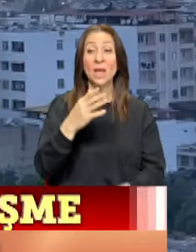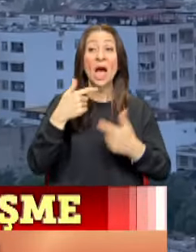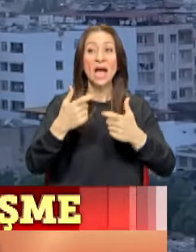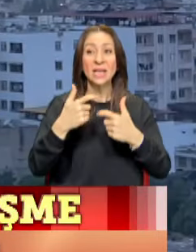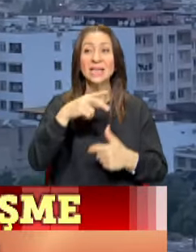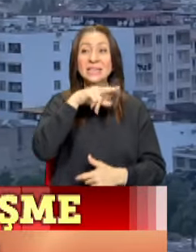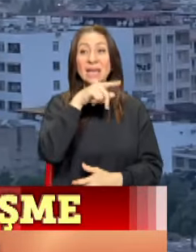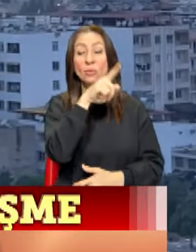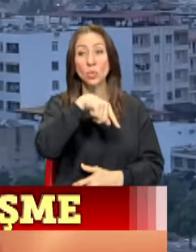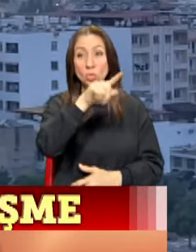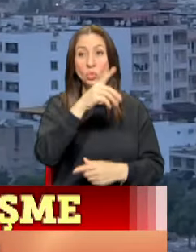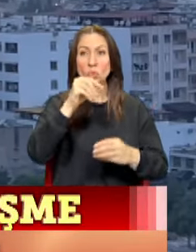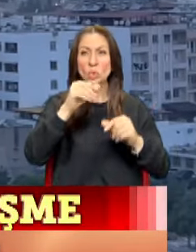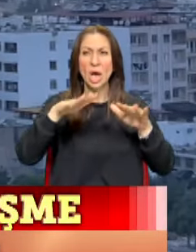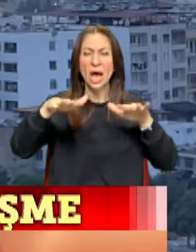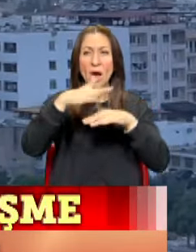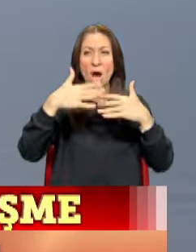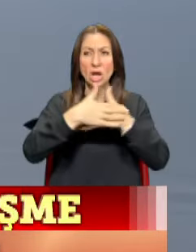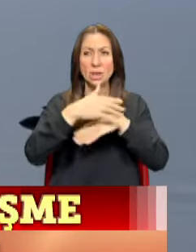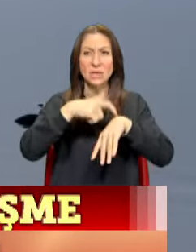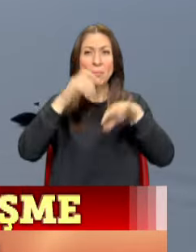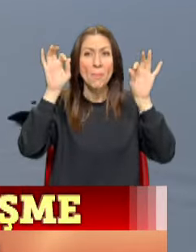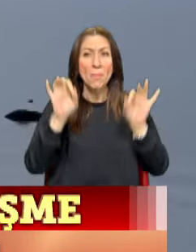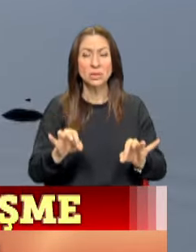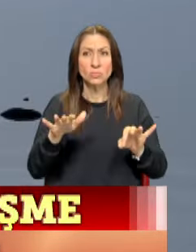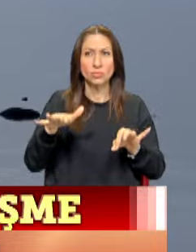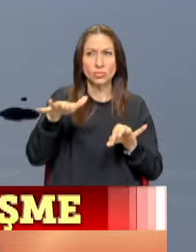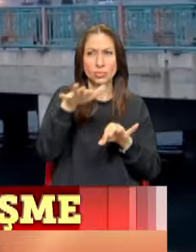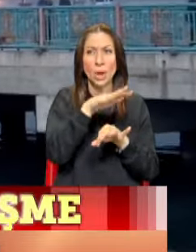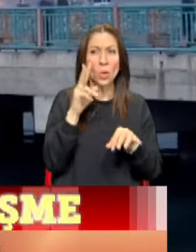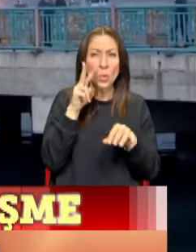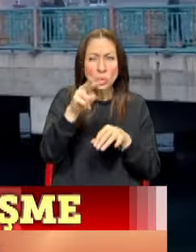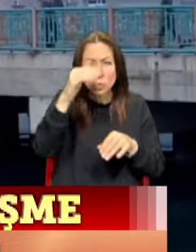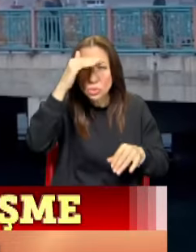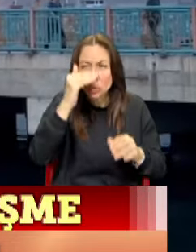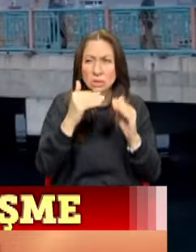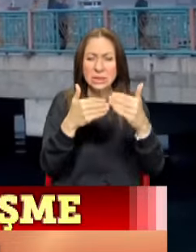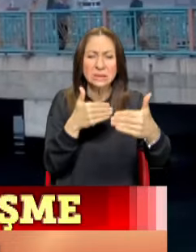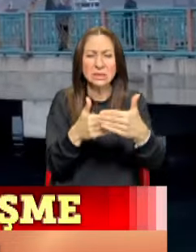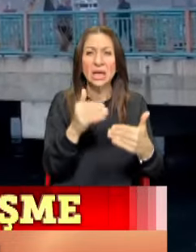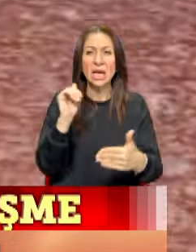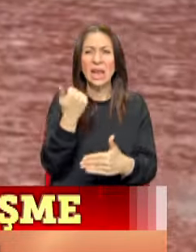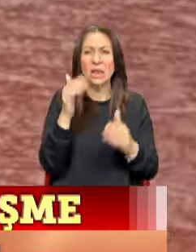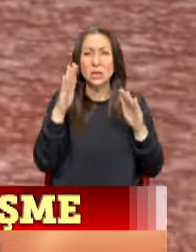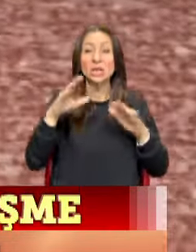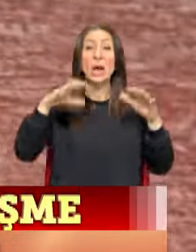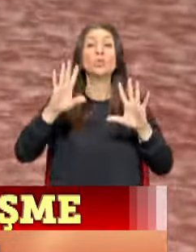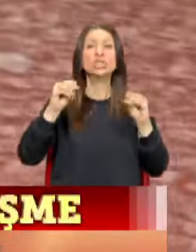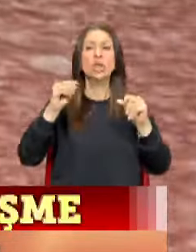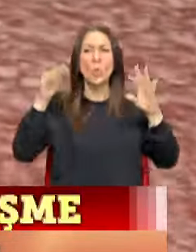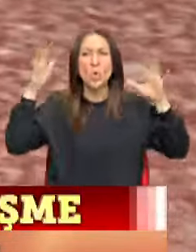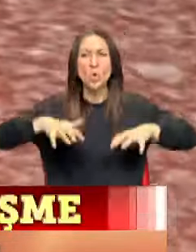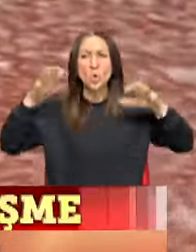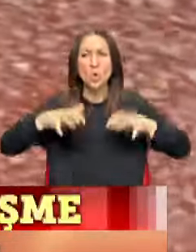Hatay'ın İskenderun ilçesinde de tozlu hava akşam saatlerinde gökyüzünü kapladı. Görüş mesafesi de düştü, hava kalitesi de yağmur değil çamur yağdı.